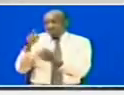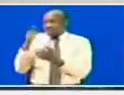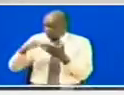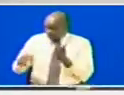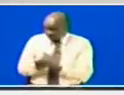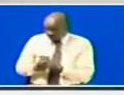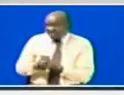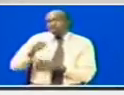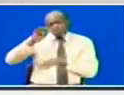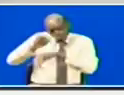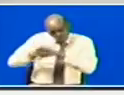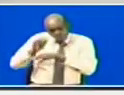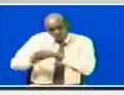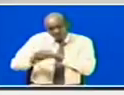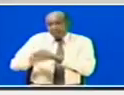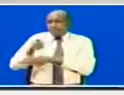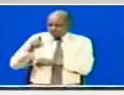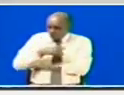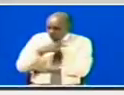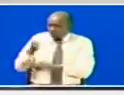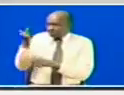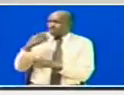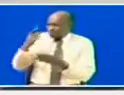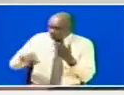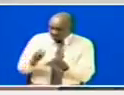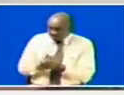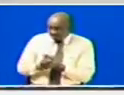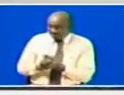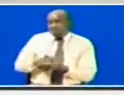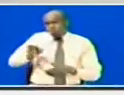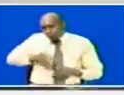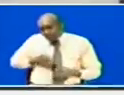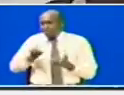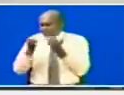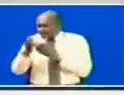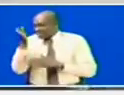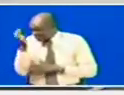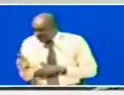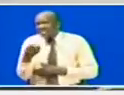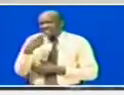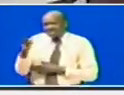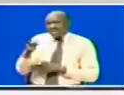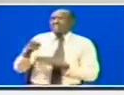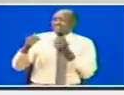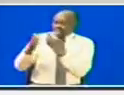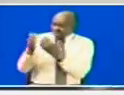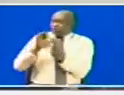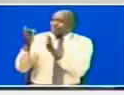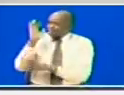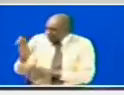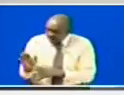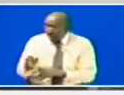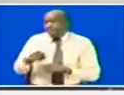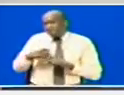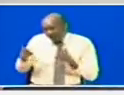itakupatia sifa nzuri sana za mwanamke. Wakwenda kuwekeza, anakwenda kufanya biashara, inasema zile anatunza nyumba yake. Anatunza nyumba yake.